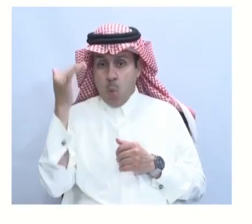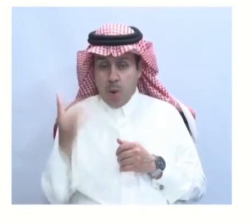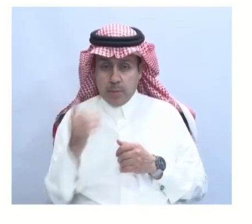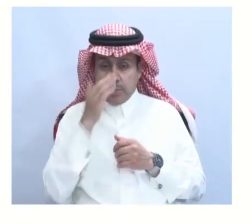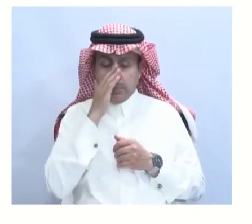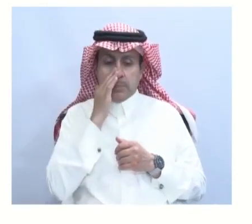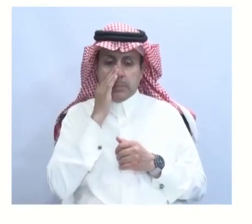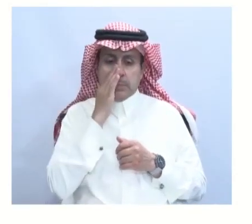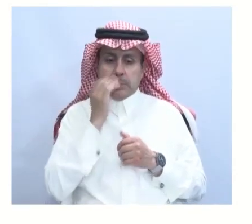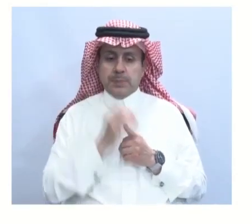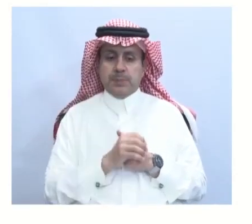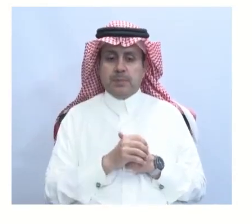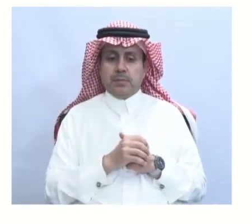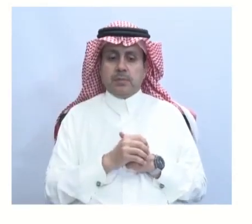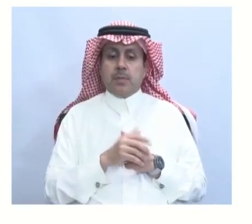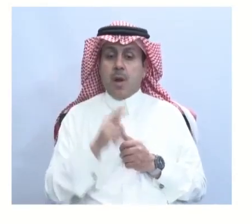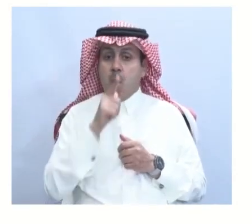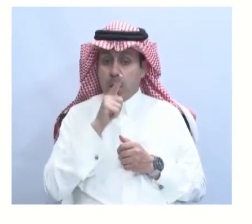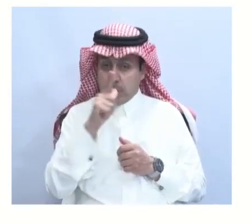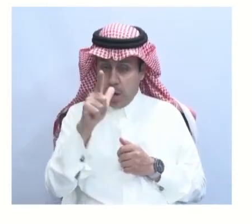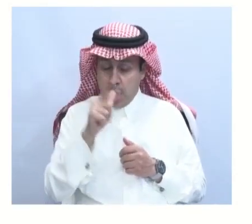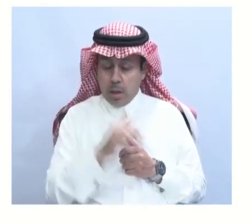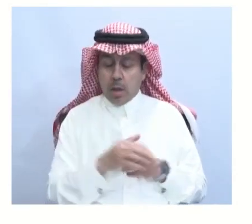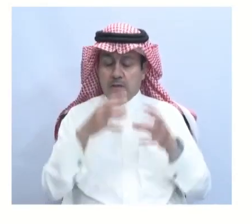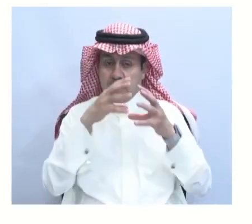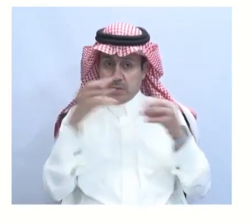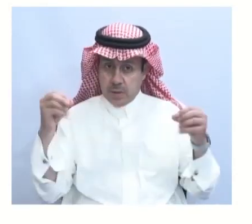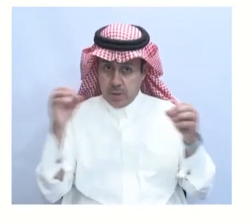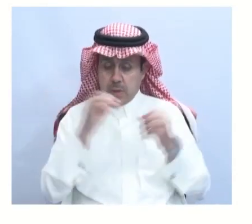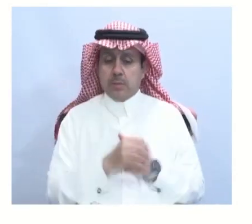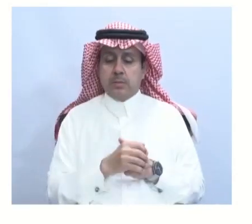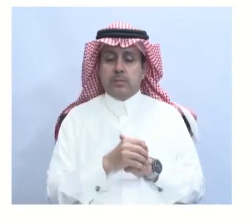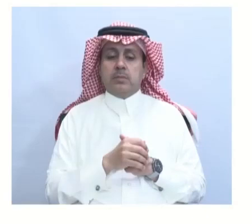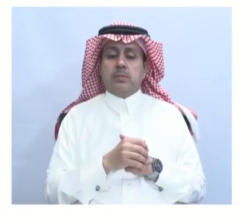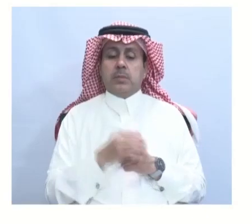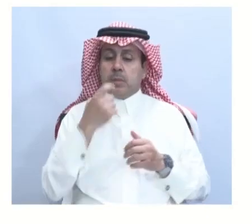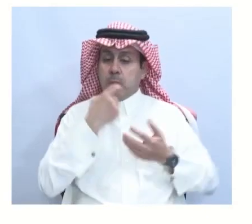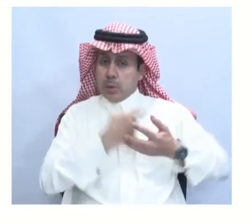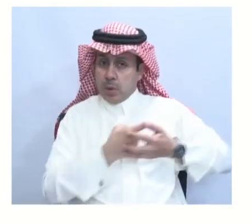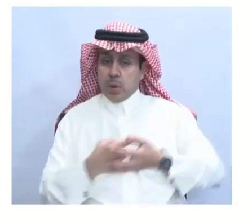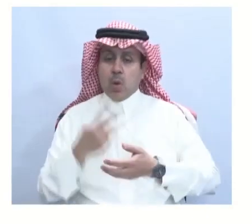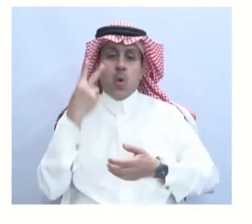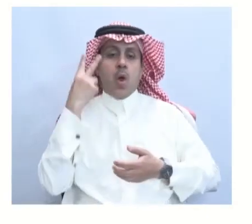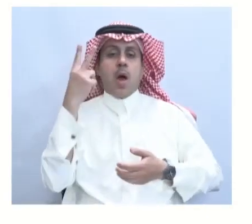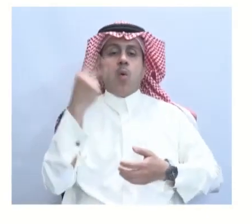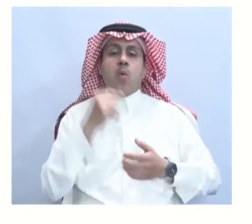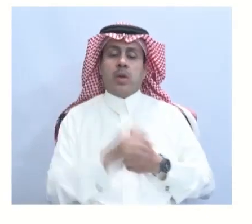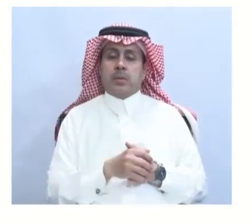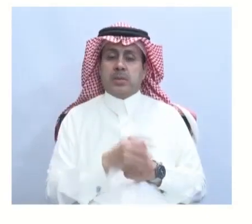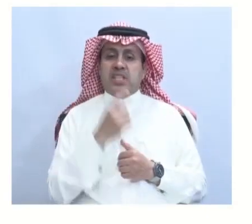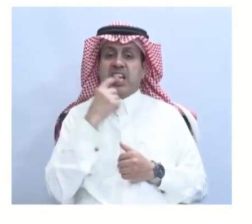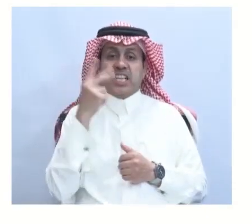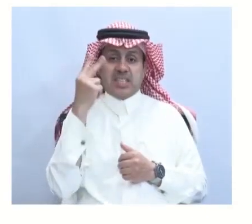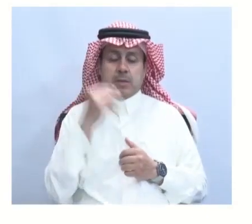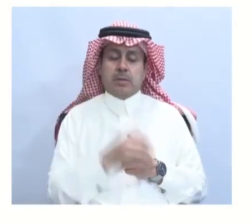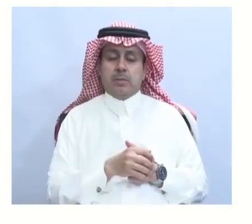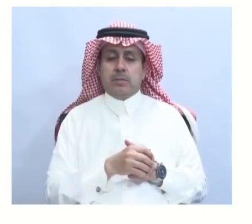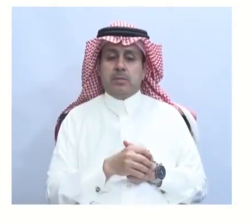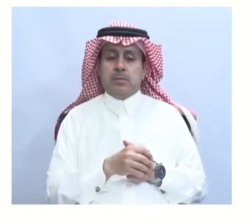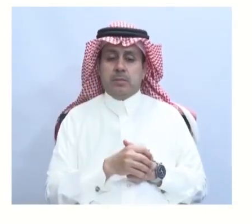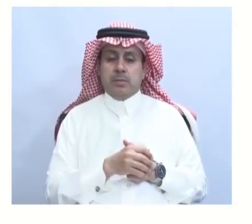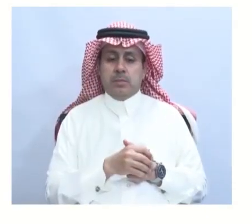لقول الله تعالى والوالدات يرضعن اولادهن حولين كاملين لمن اراد ان يتم